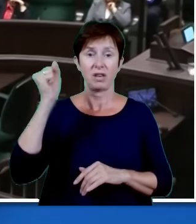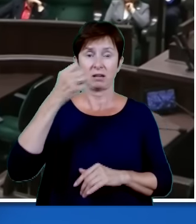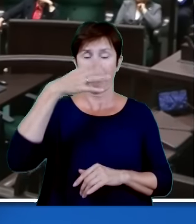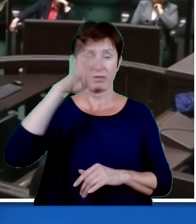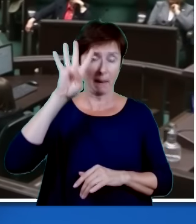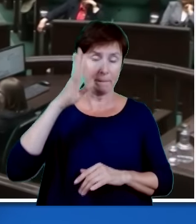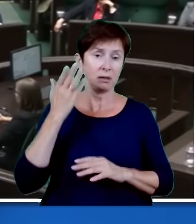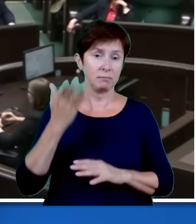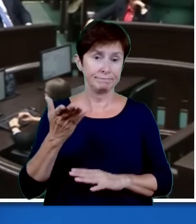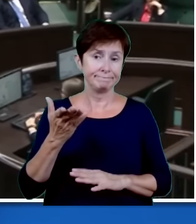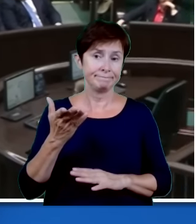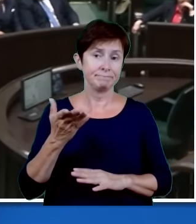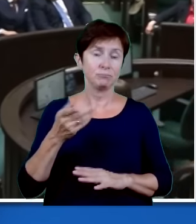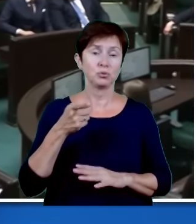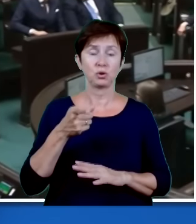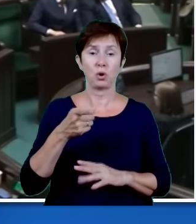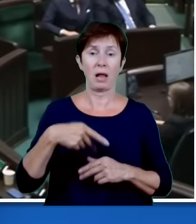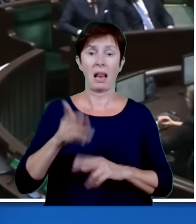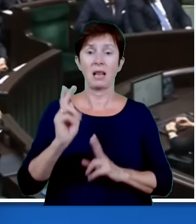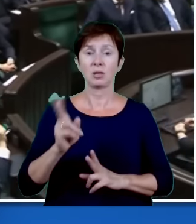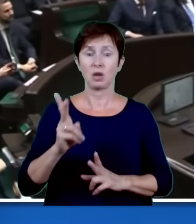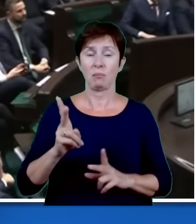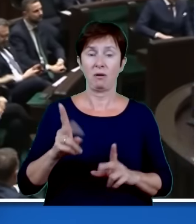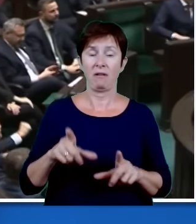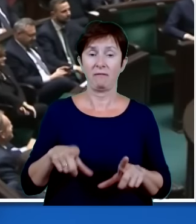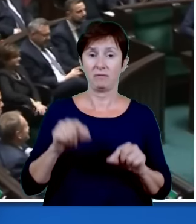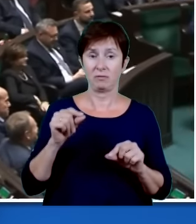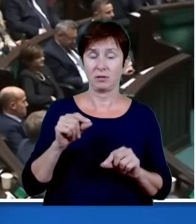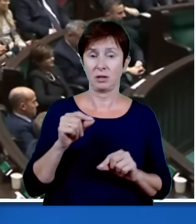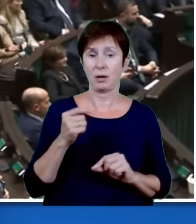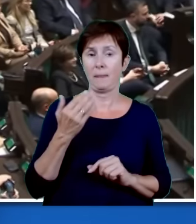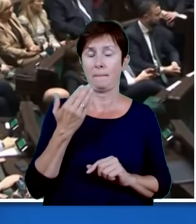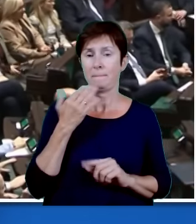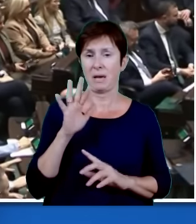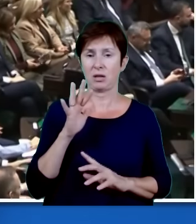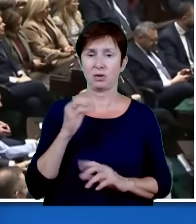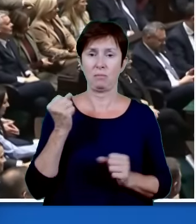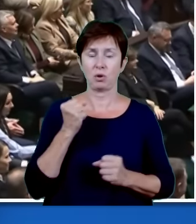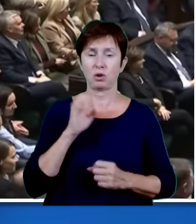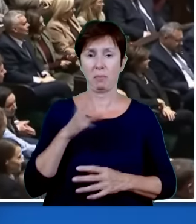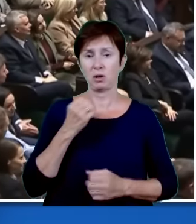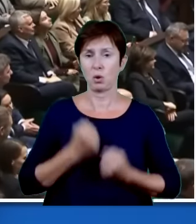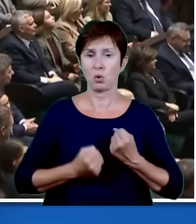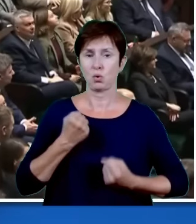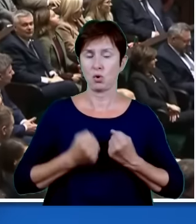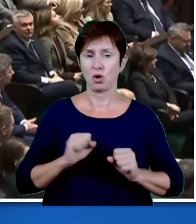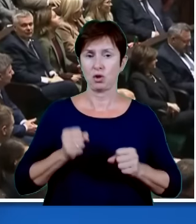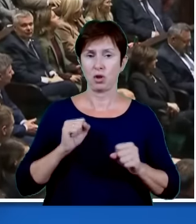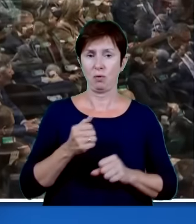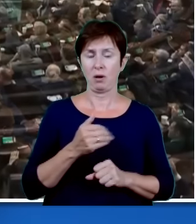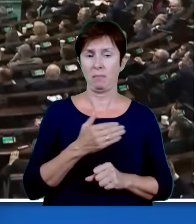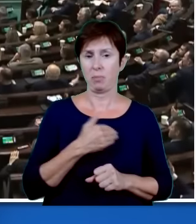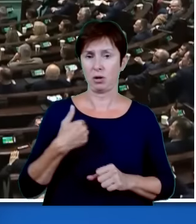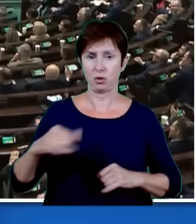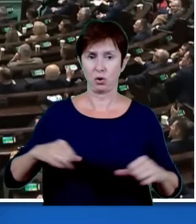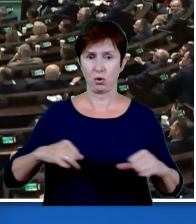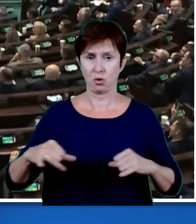trumpa w Listopadowych wyborach w Stanach Zjednoczonych bardzo utrudni działanie polskiemu rządowi